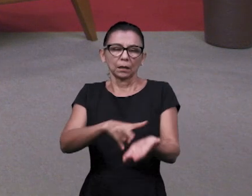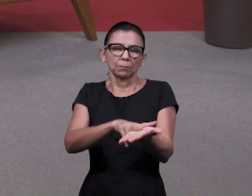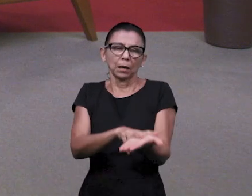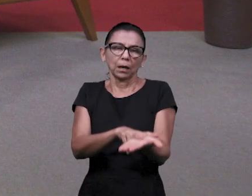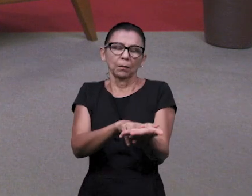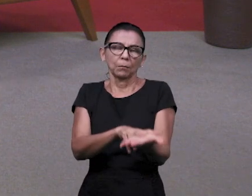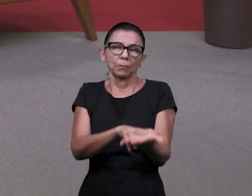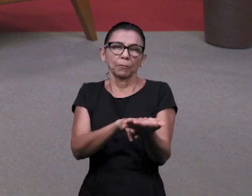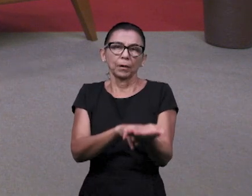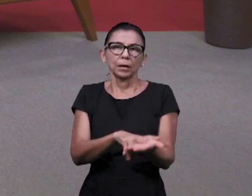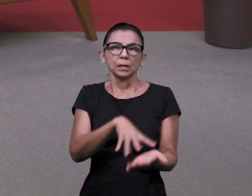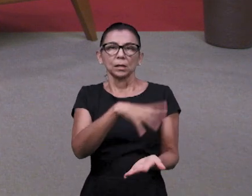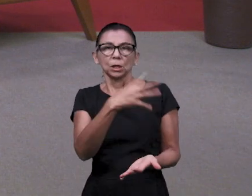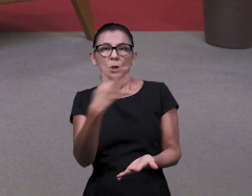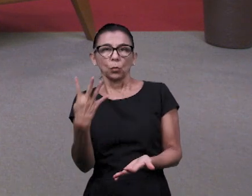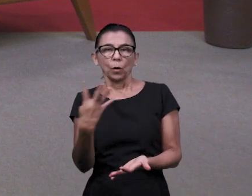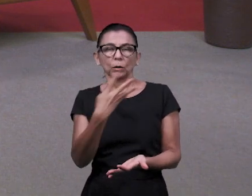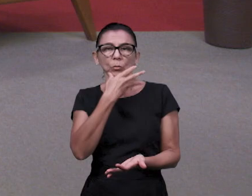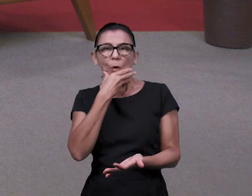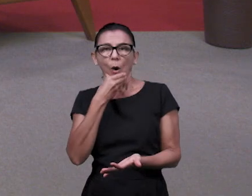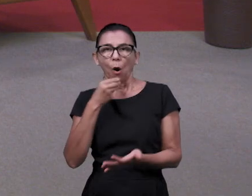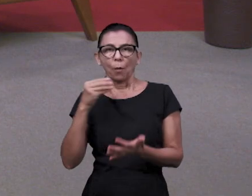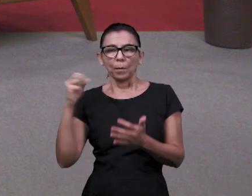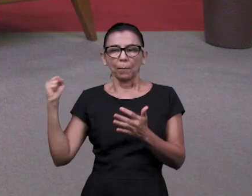il pardonne les péchés du paralytique,